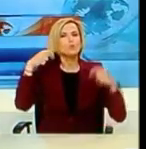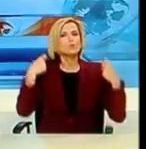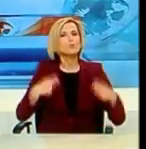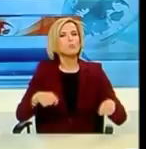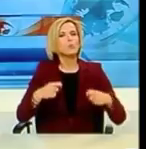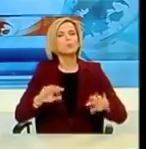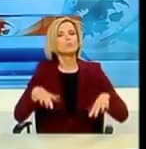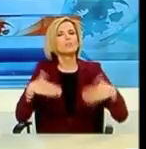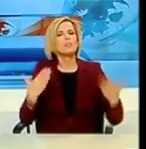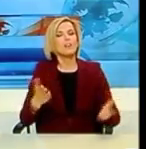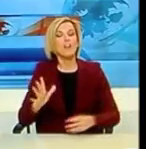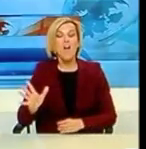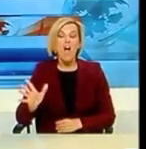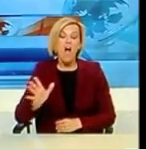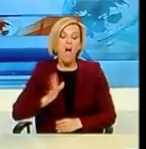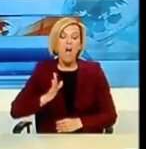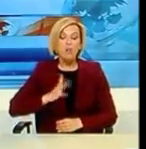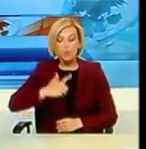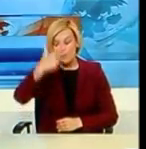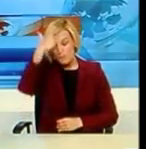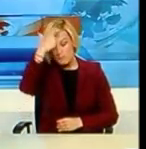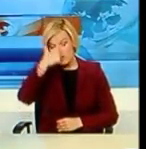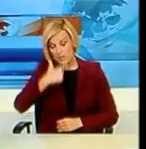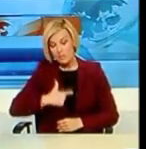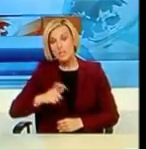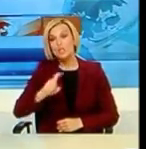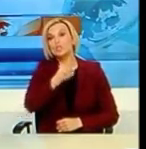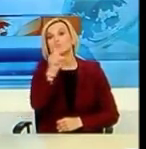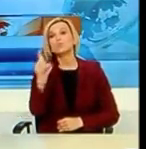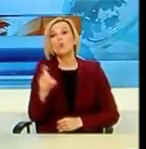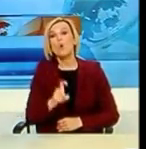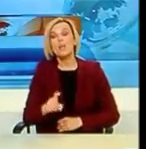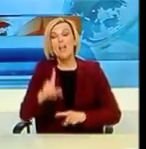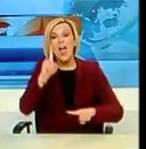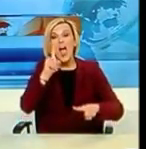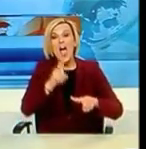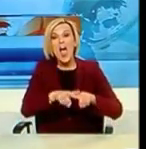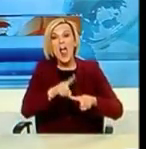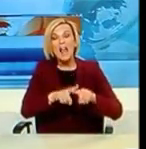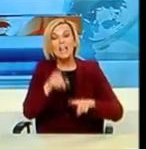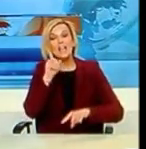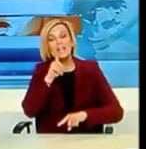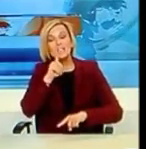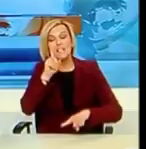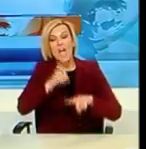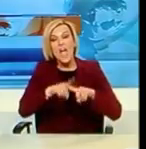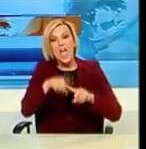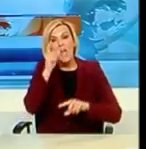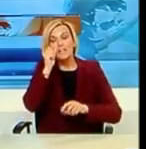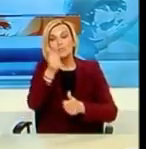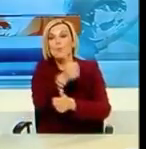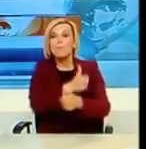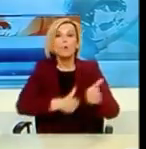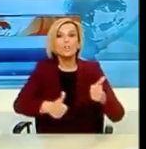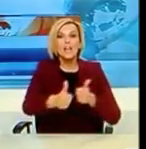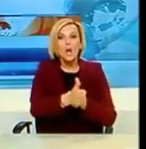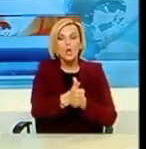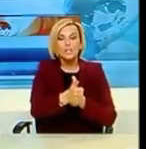του, οι Ελληνίδες και οι Έλληνες. Και η δική τους υγεία είναι η πρώτη μου φροντίδα, αλλά και η ευημερία